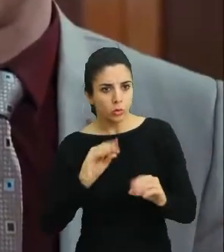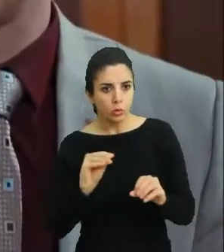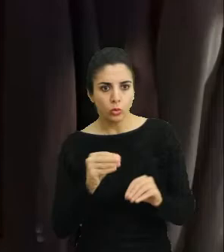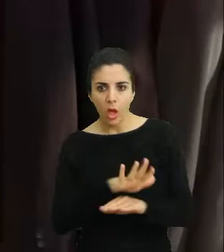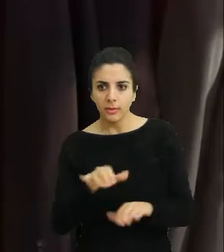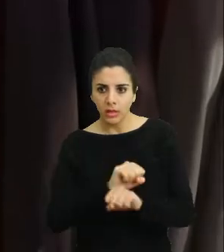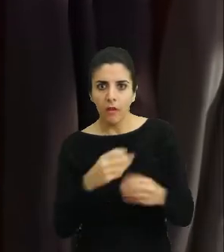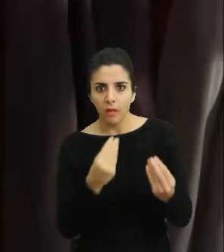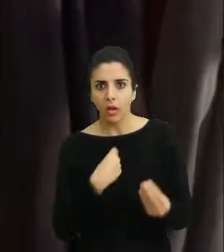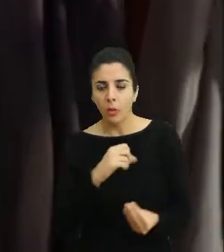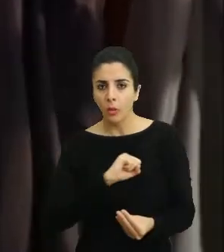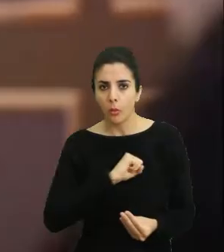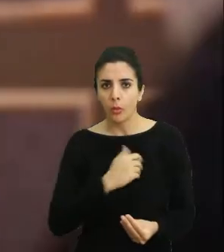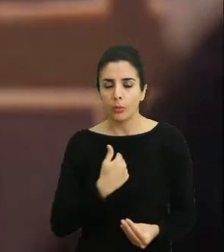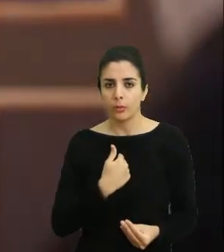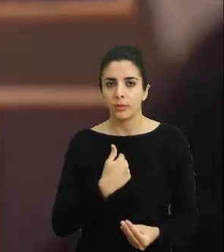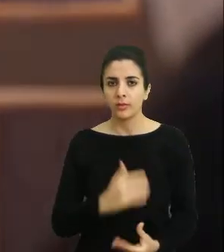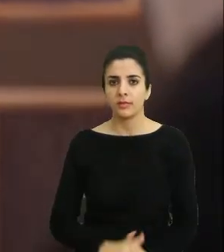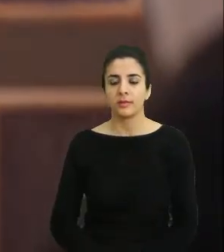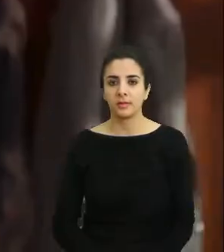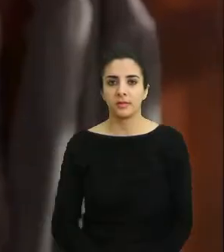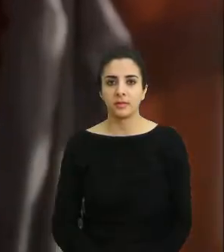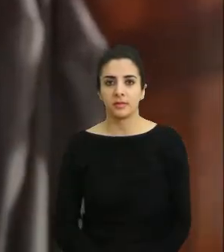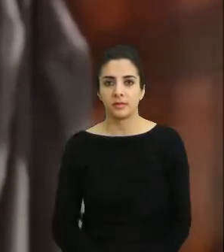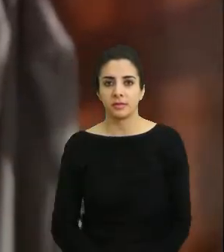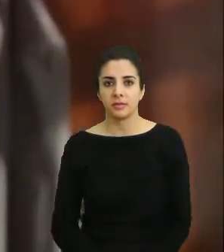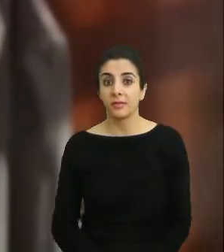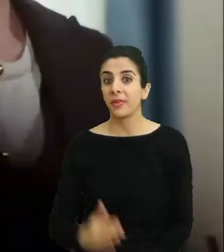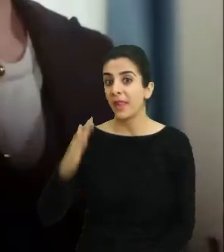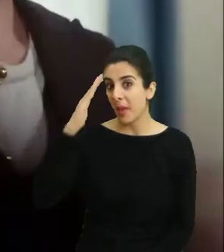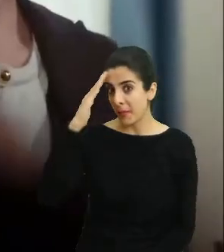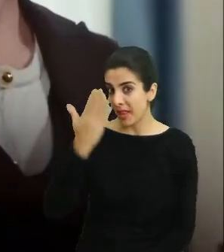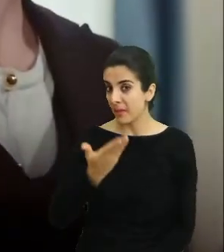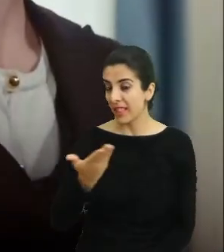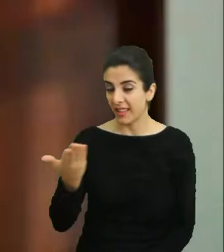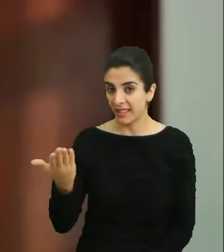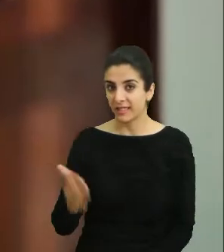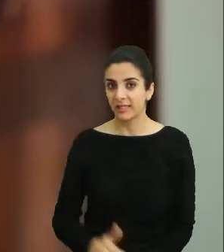Kapıyı açınca bakışlar içeri giren Erdem'e döndü. Merhabalar.